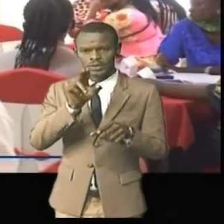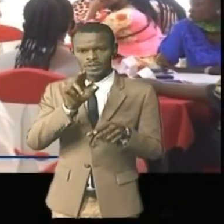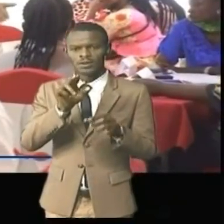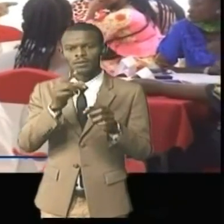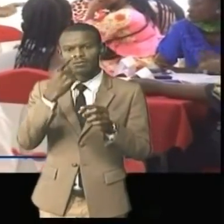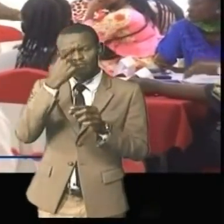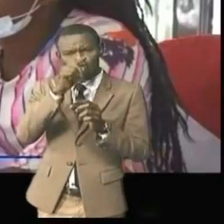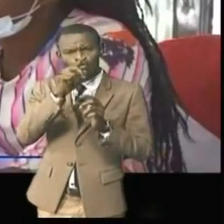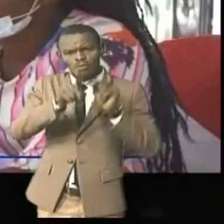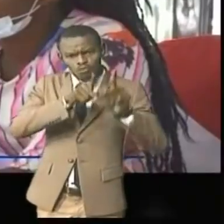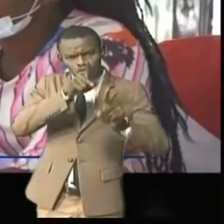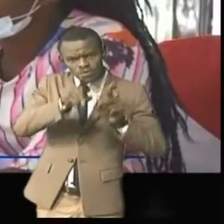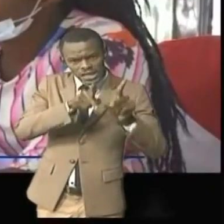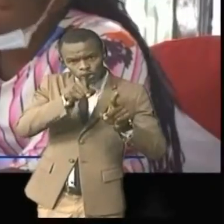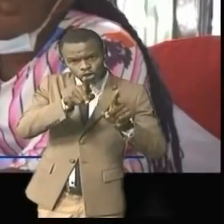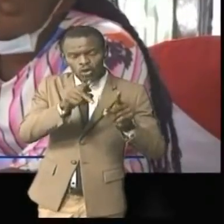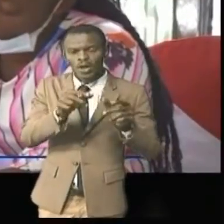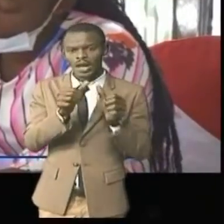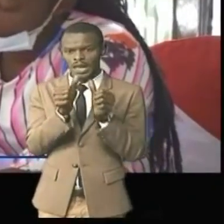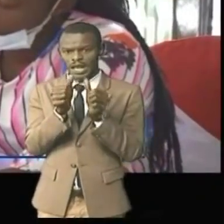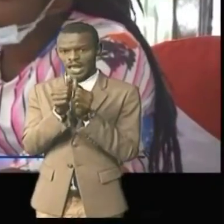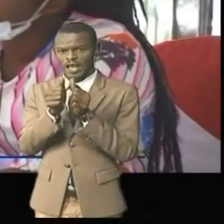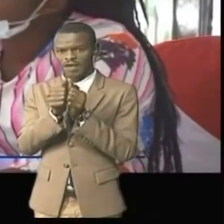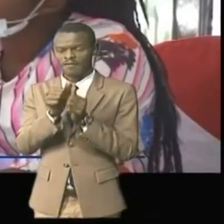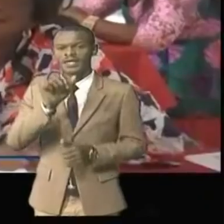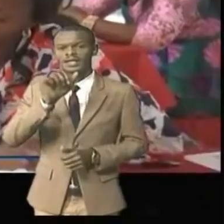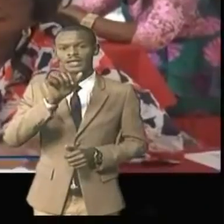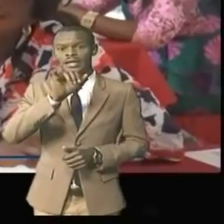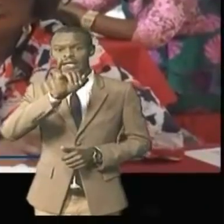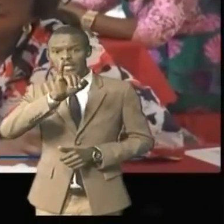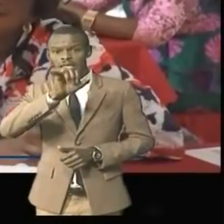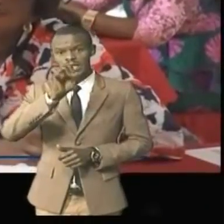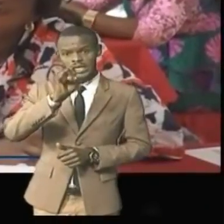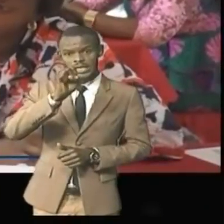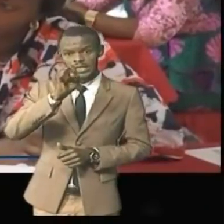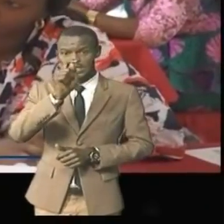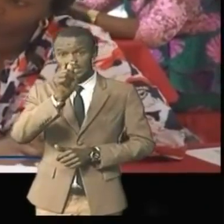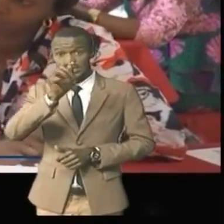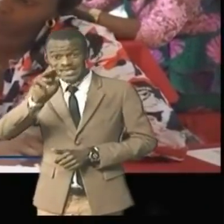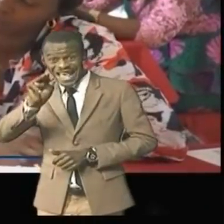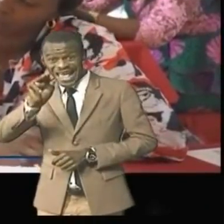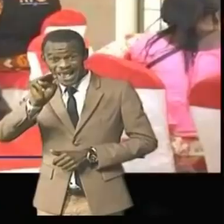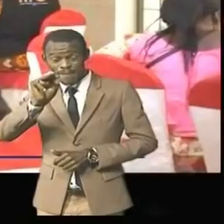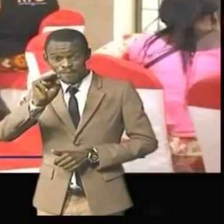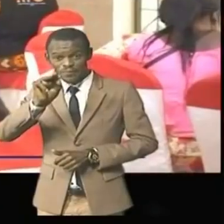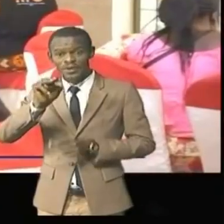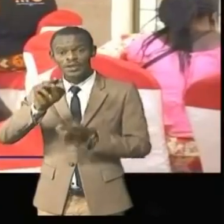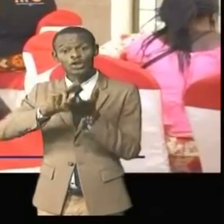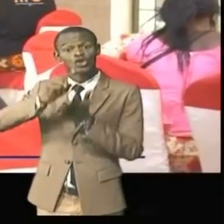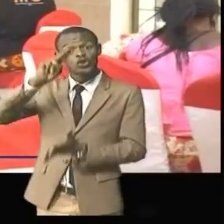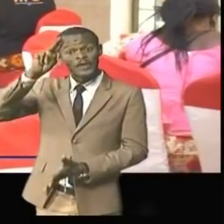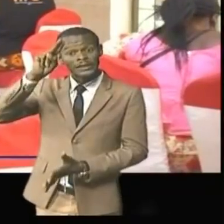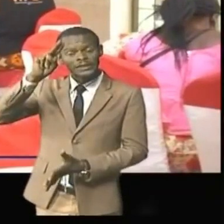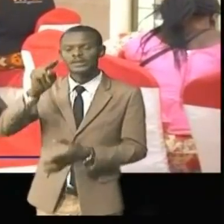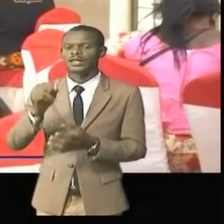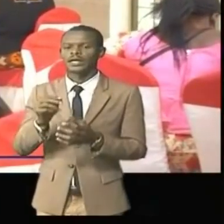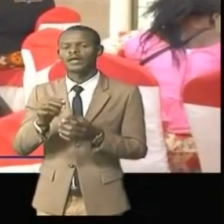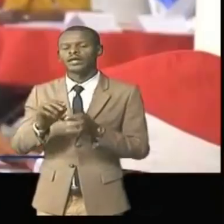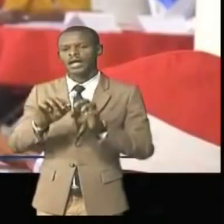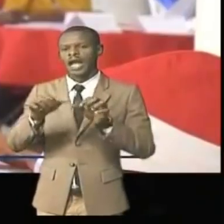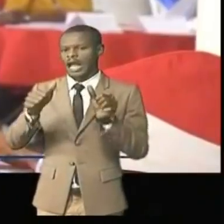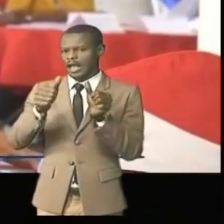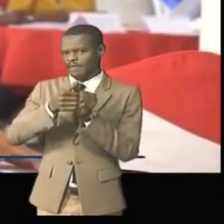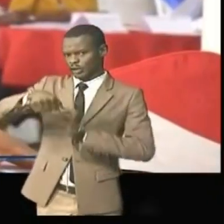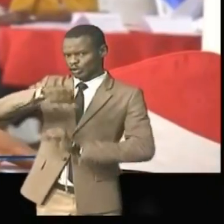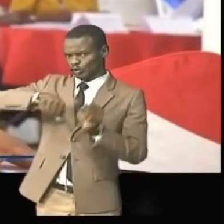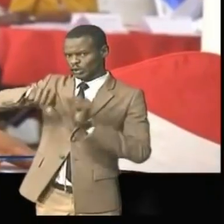de la santé, l'Institut supérieur des techniques médicales de Kananga et la Société congolaise des pratiques sages-femmes SCOSAF